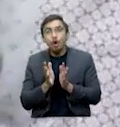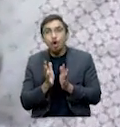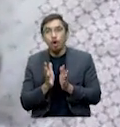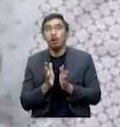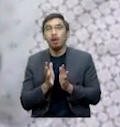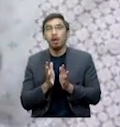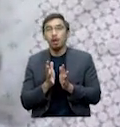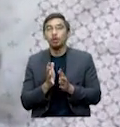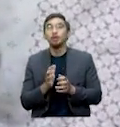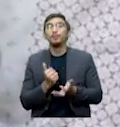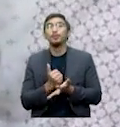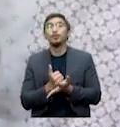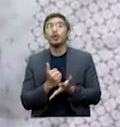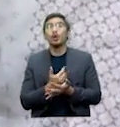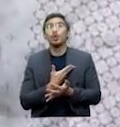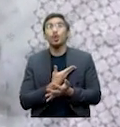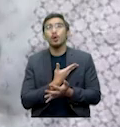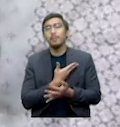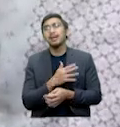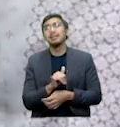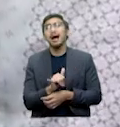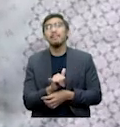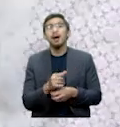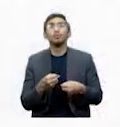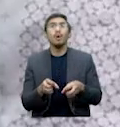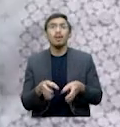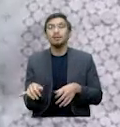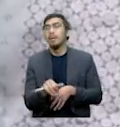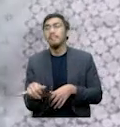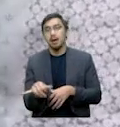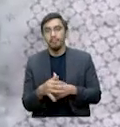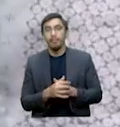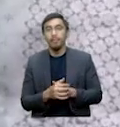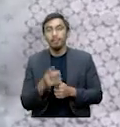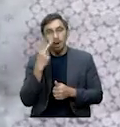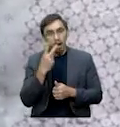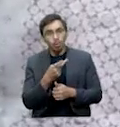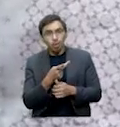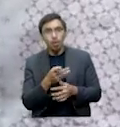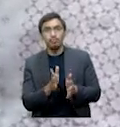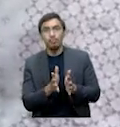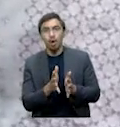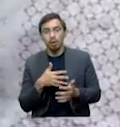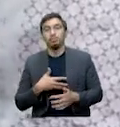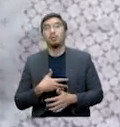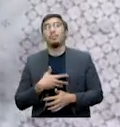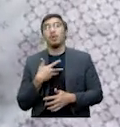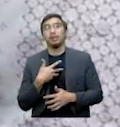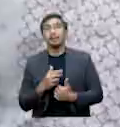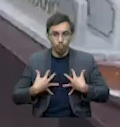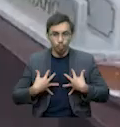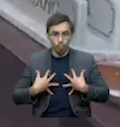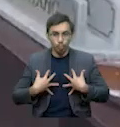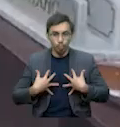itu, akhirnya dia merasa tersinggung. Jadi kalau kita lihat, menurut keterangannya, dia hanya